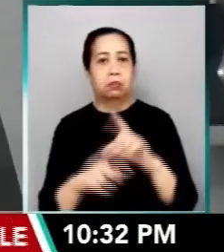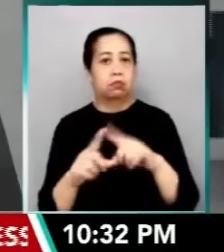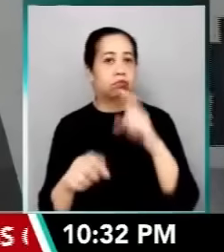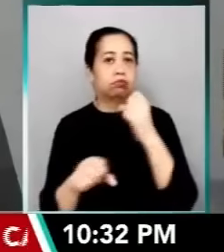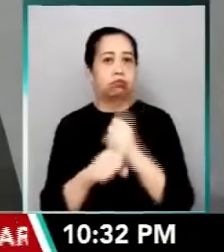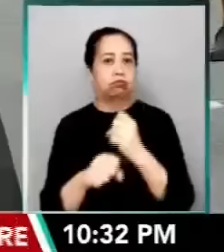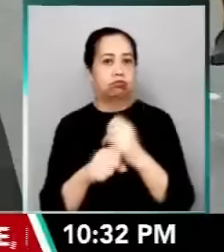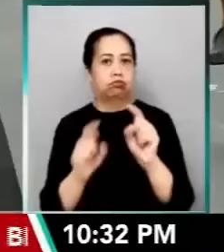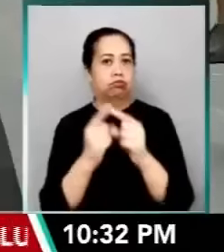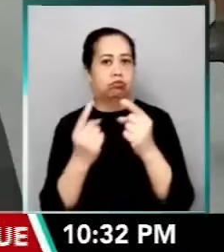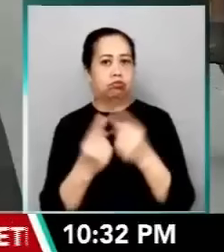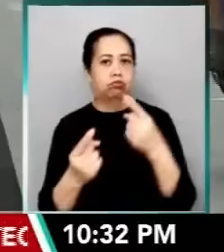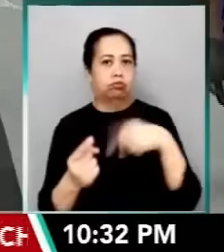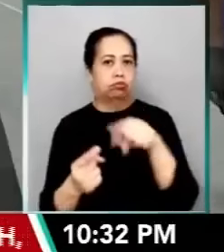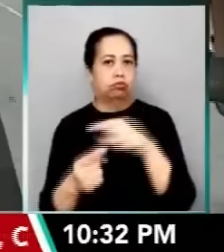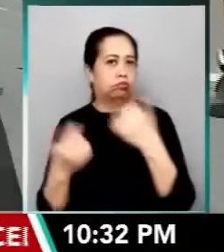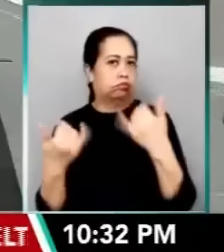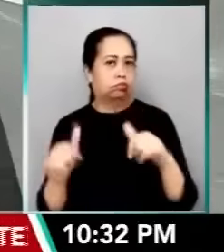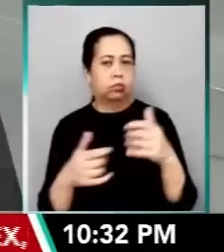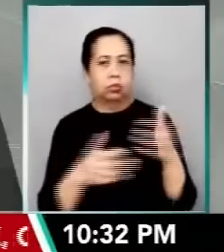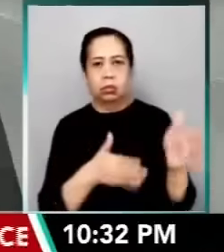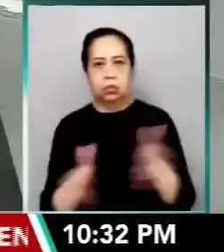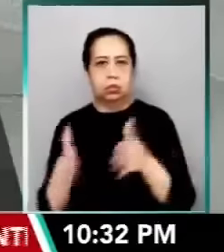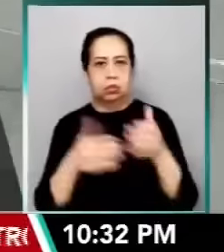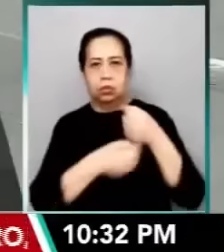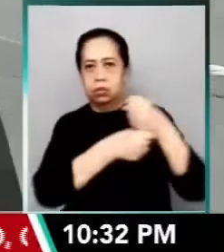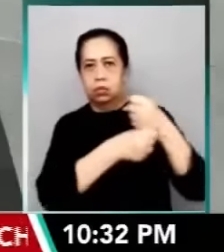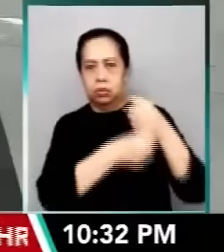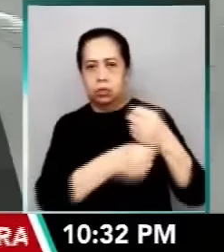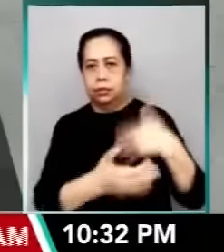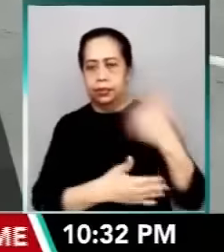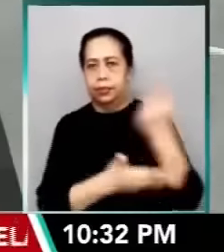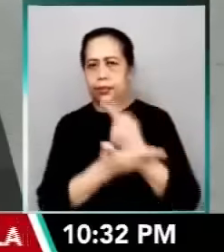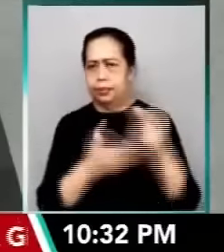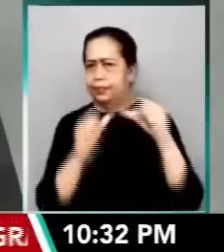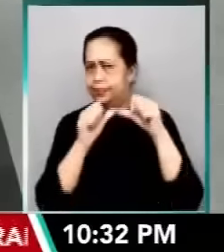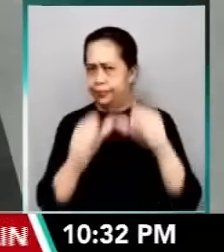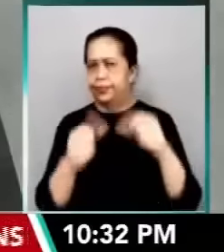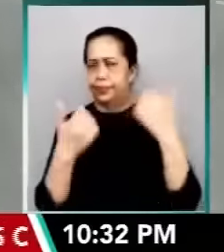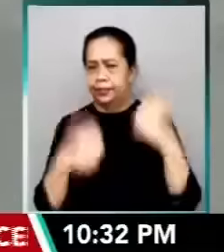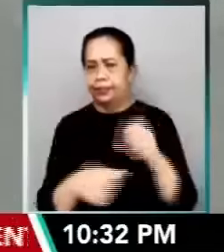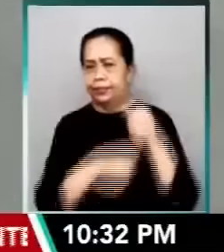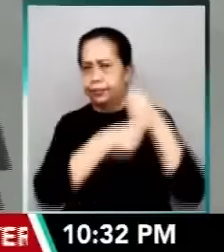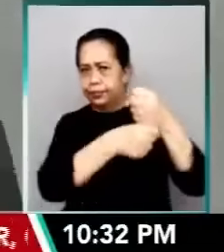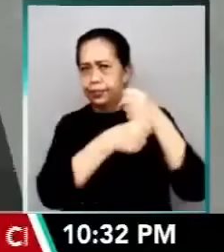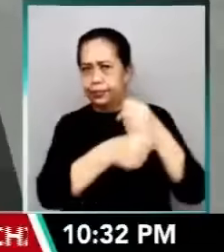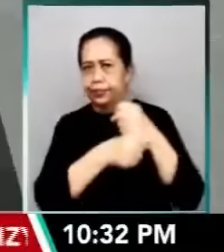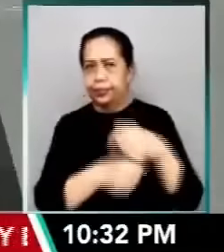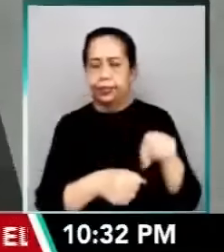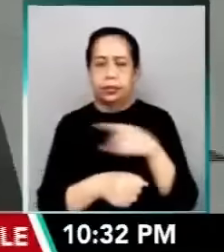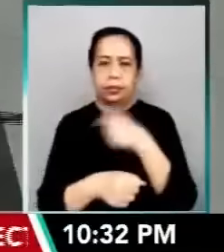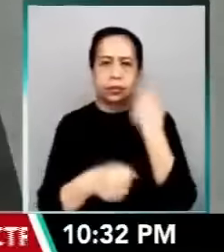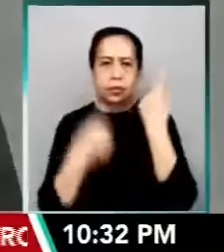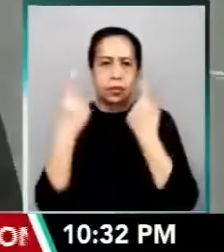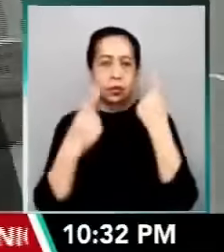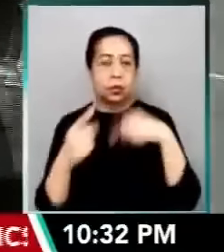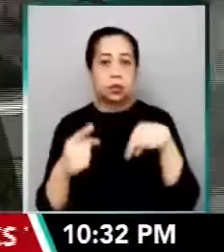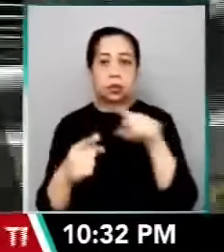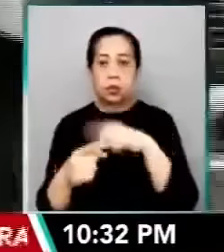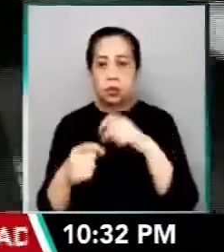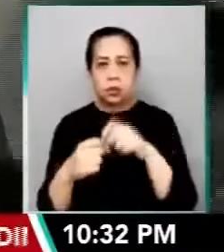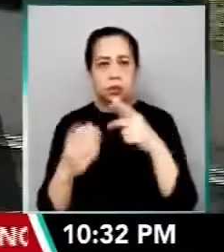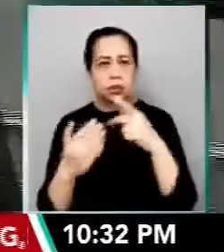manibela na nasa likod ng planong tigil pasada. Tuloy pa rin daw ang kilos protesta bagamat kinukonsidera raw nila ang pakiusap